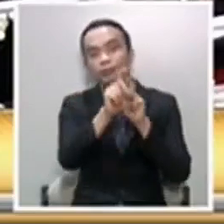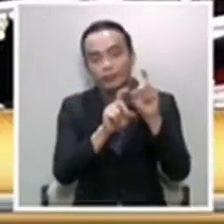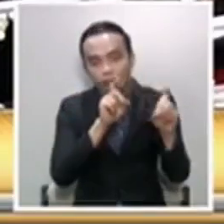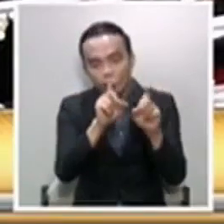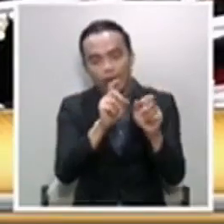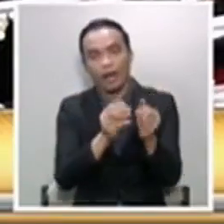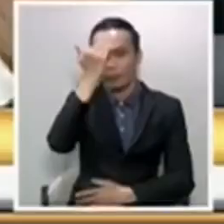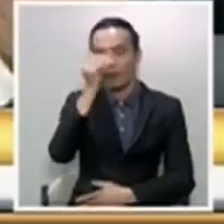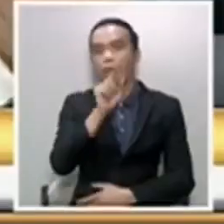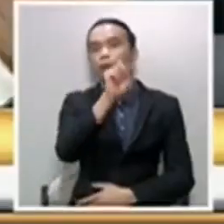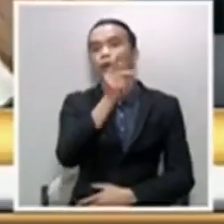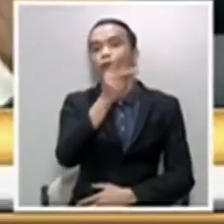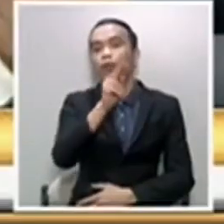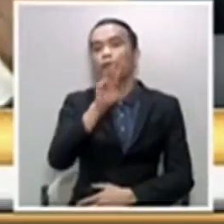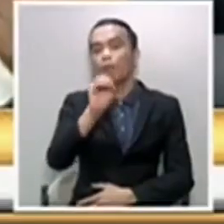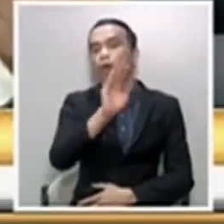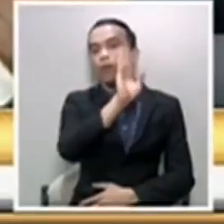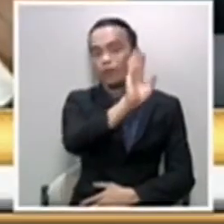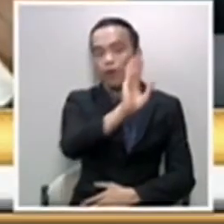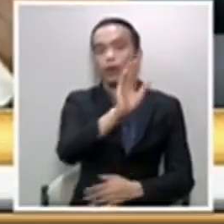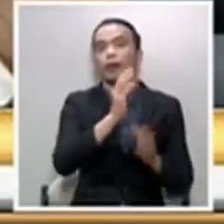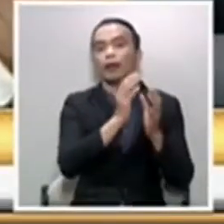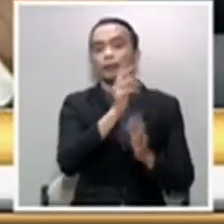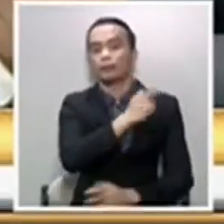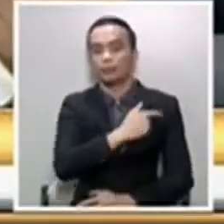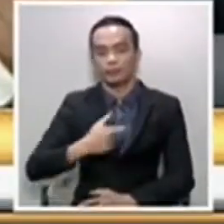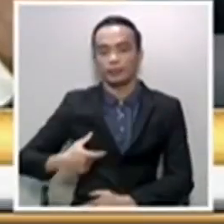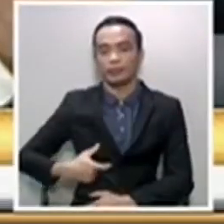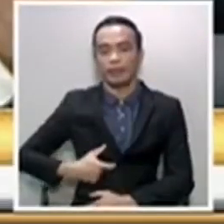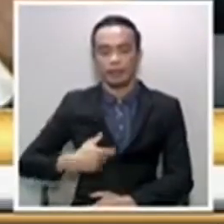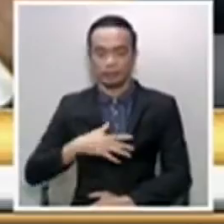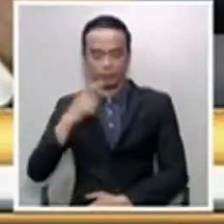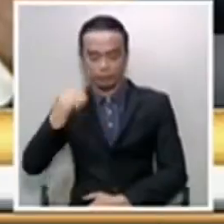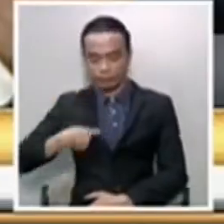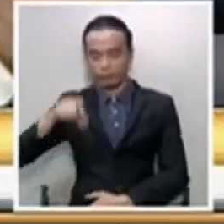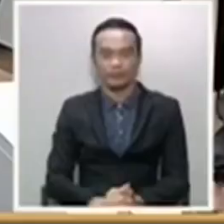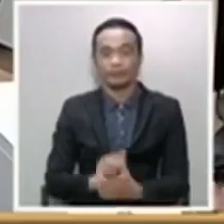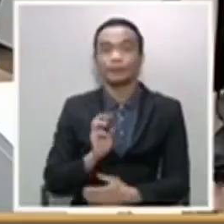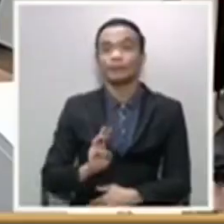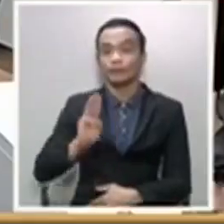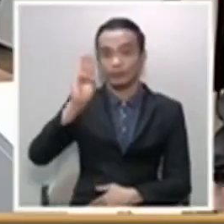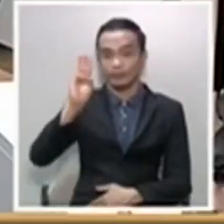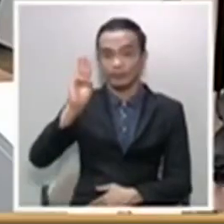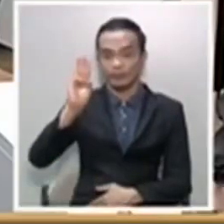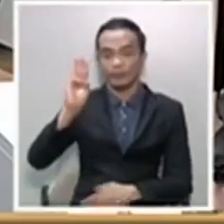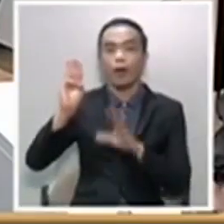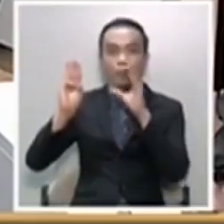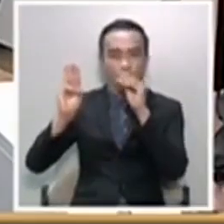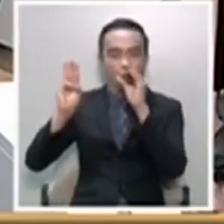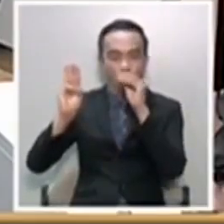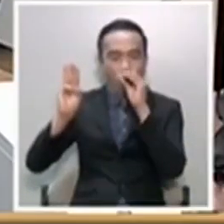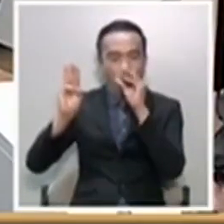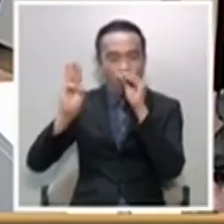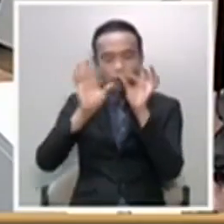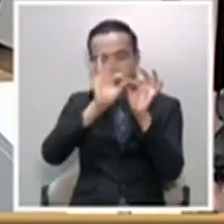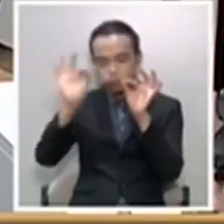และจากนั้นค่ะต่อมาด้วยการอภิปรายของพรรคการเมืองฝ่ายค้านนะคะก็คือรองศาสตราจารย์ปิยบุตรแสง